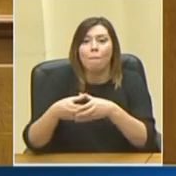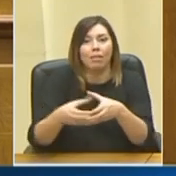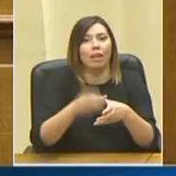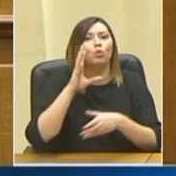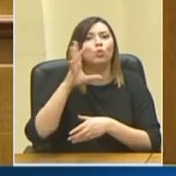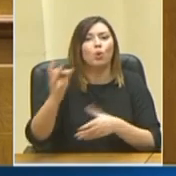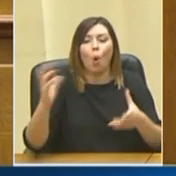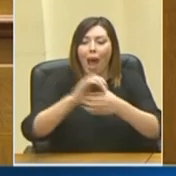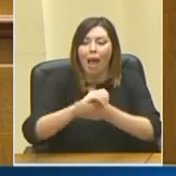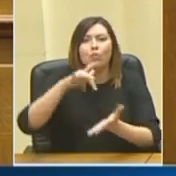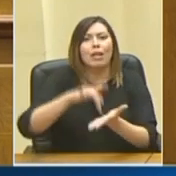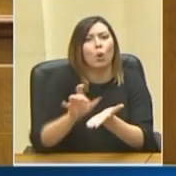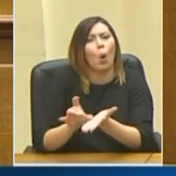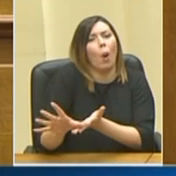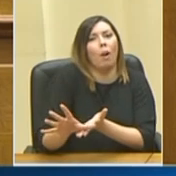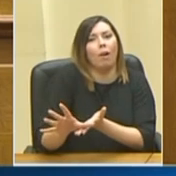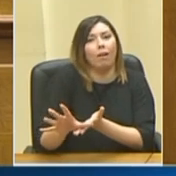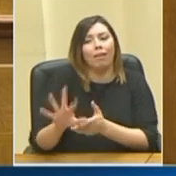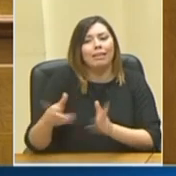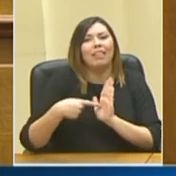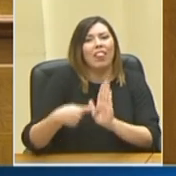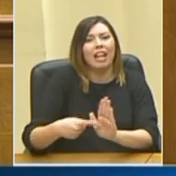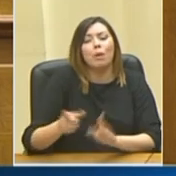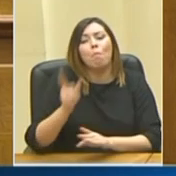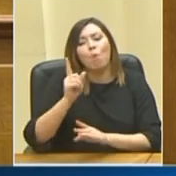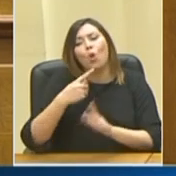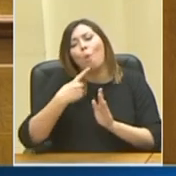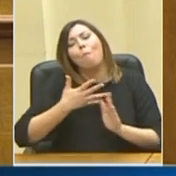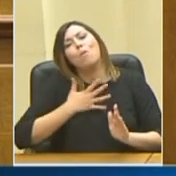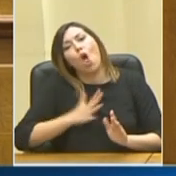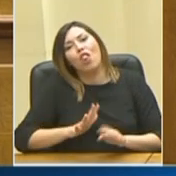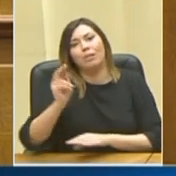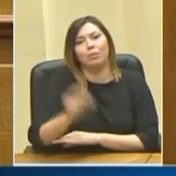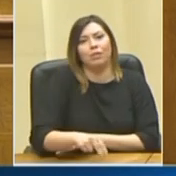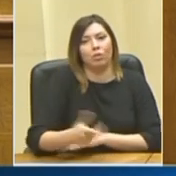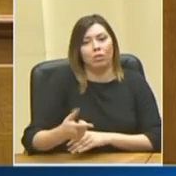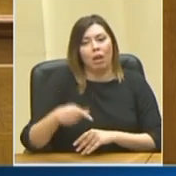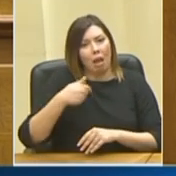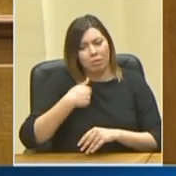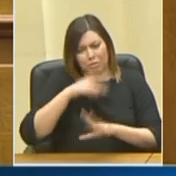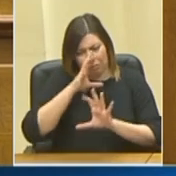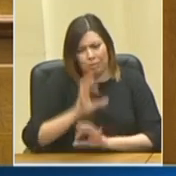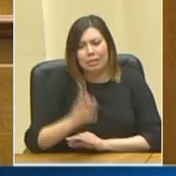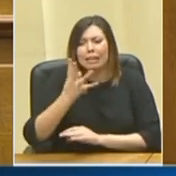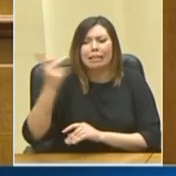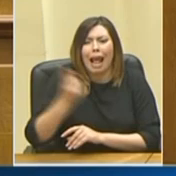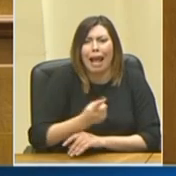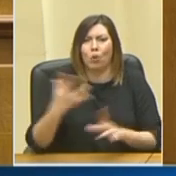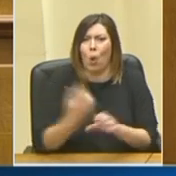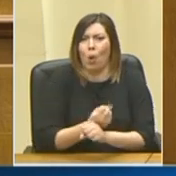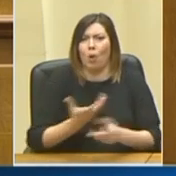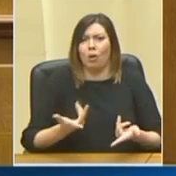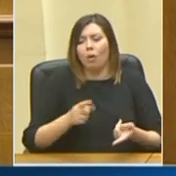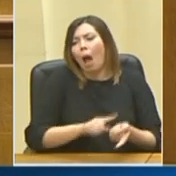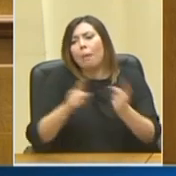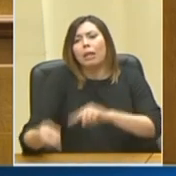έξω, και δείχνει μόνο την πρόθεση, ενώ με αναγωγή πιάνει 4% η Ένωση Κεντρών. Ο Δε Τσίπρας κάνει δικές